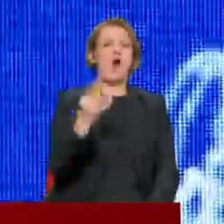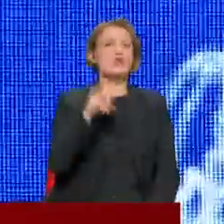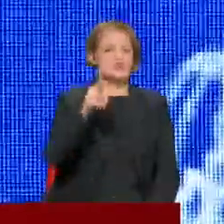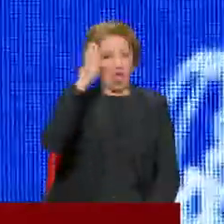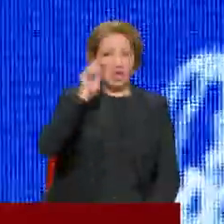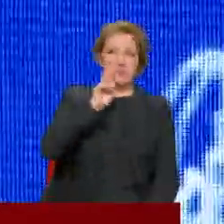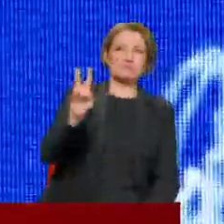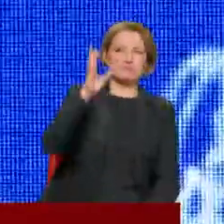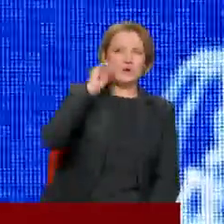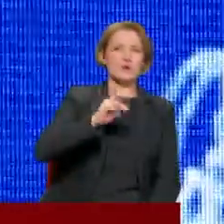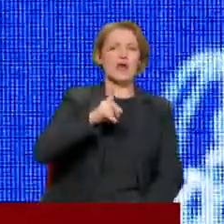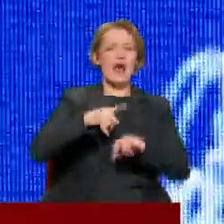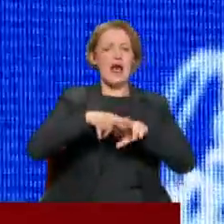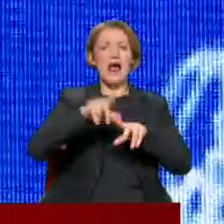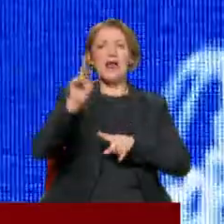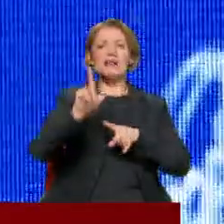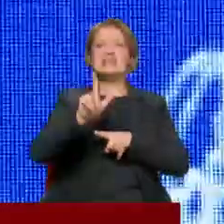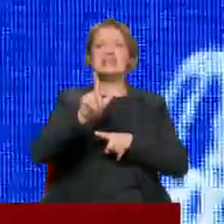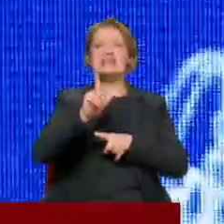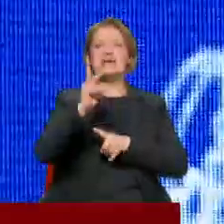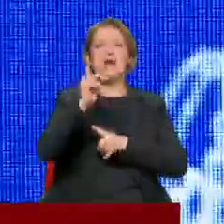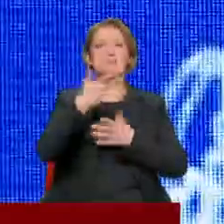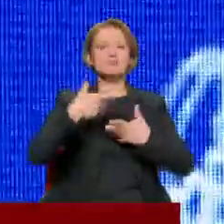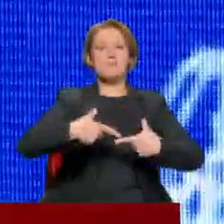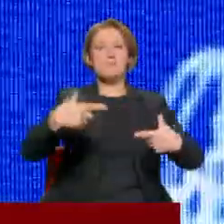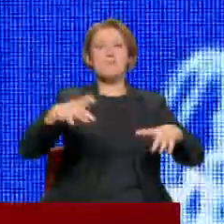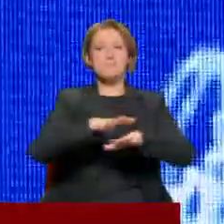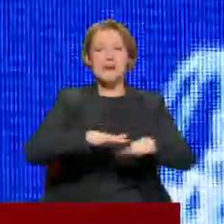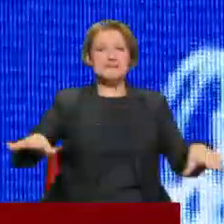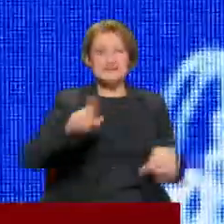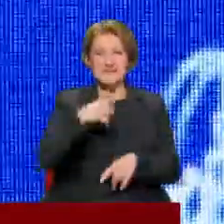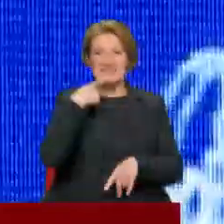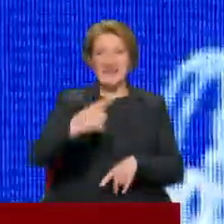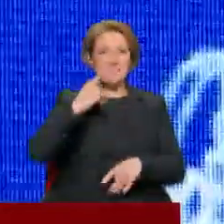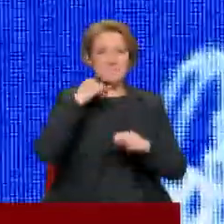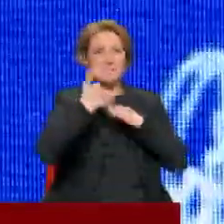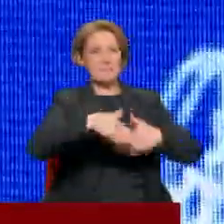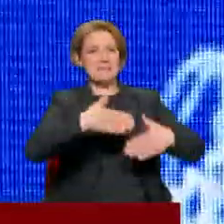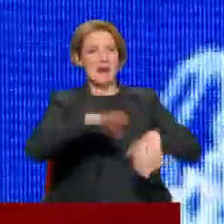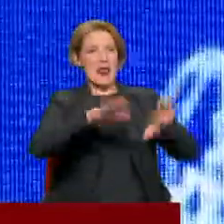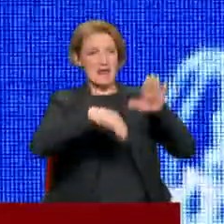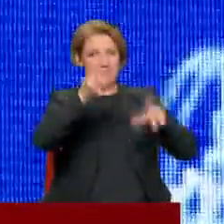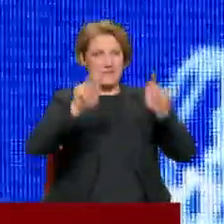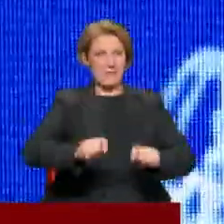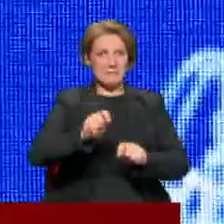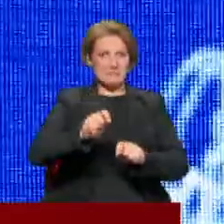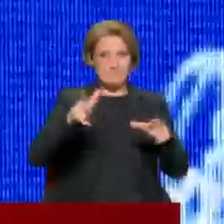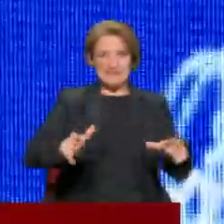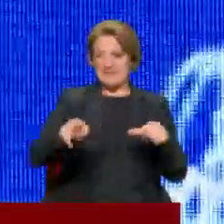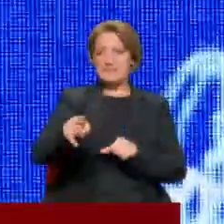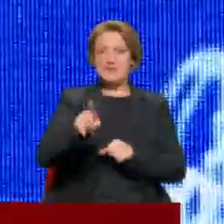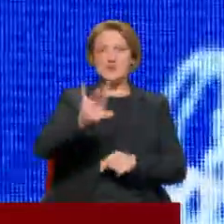Anlaşıldı Halil İbrahim Sofrası diyerek millete pazarladıkları masanın tam anlamıyla bir